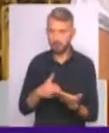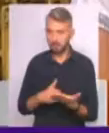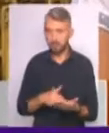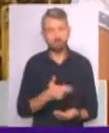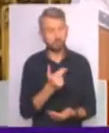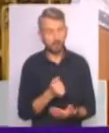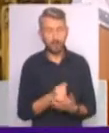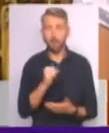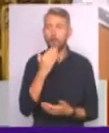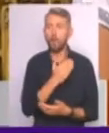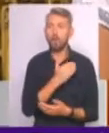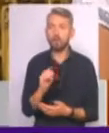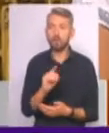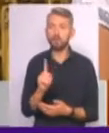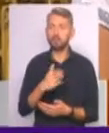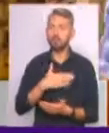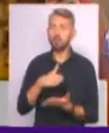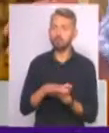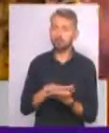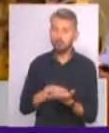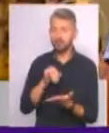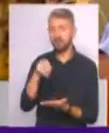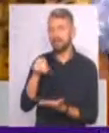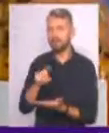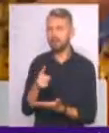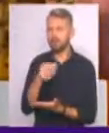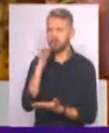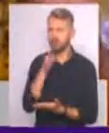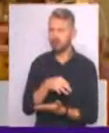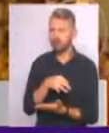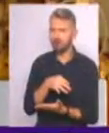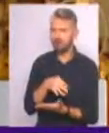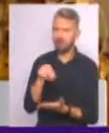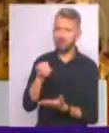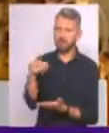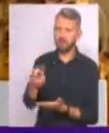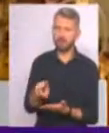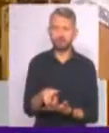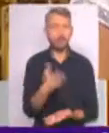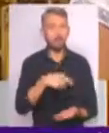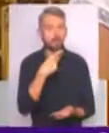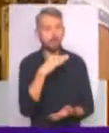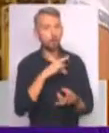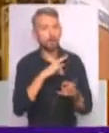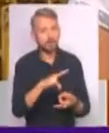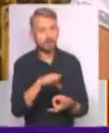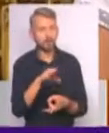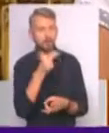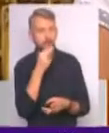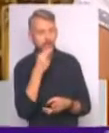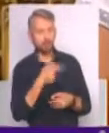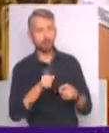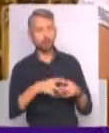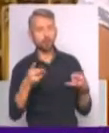ну і останнє, що на наш бутерброд – це сіль. Чому ви так зразу сказали? А от цього не треба. Ну, от, якщо говорити о вредностях питання, які